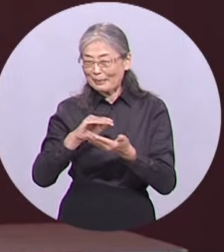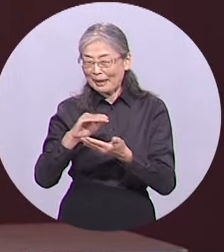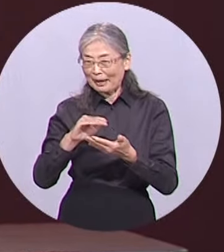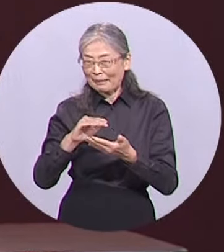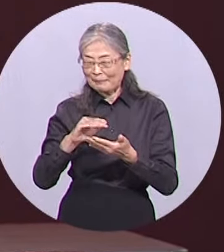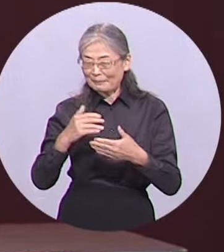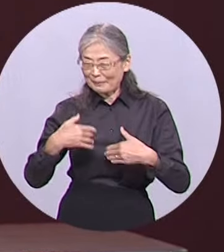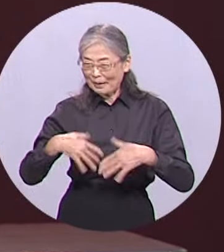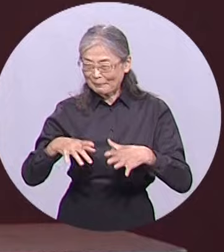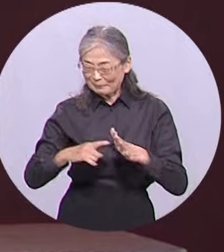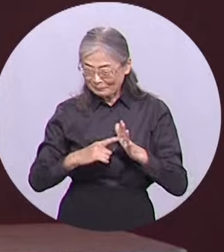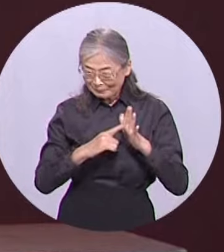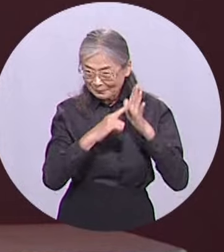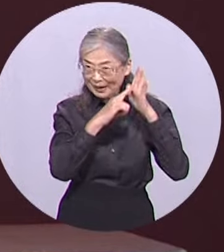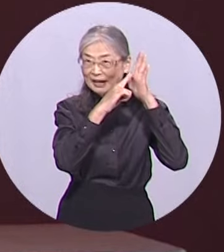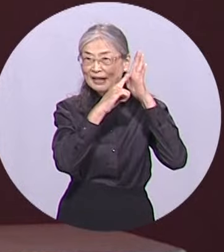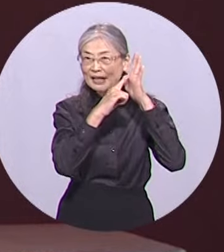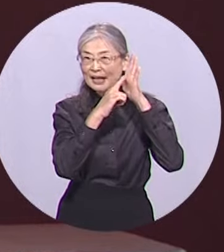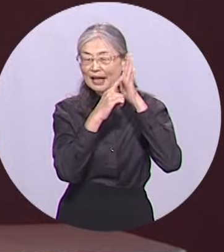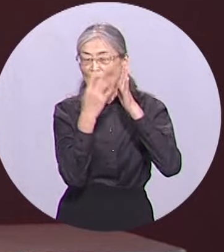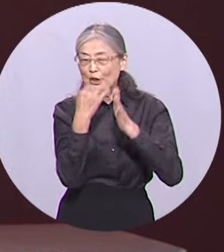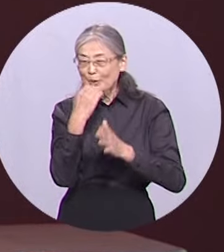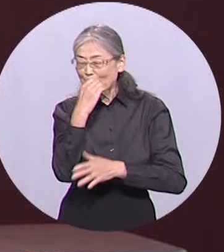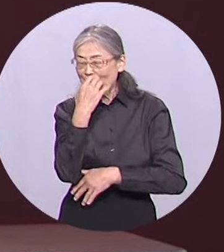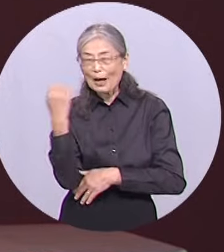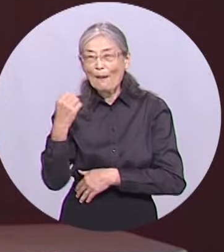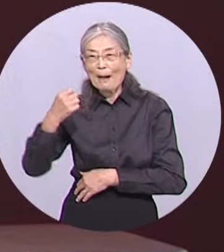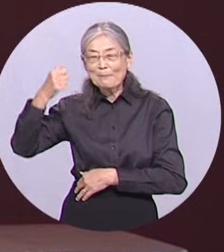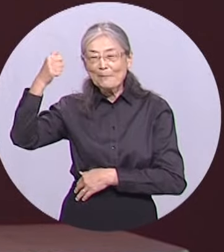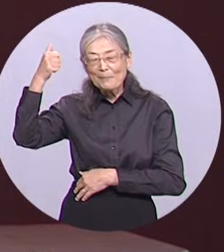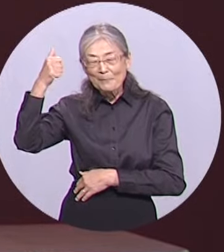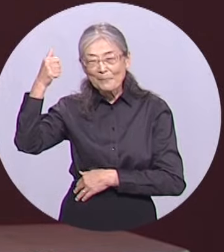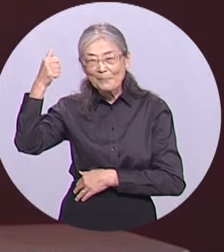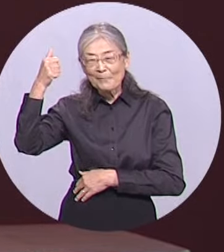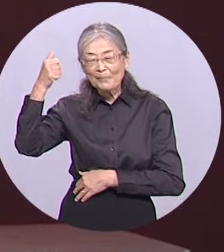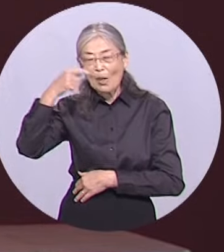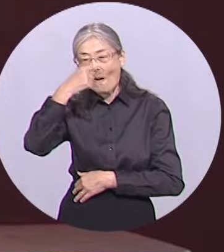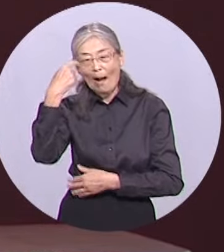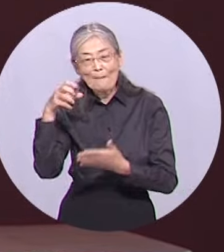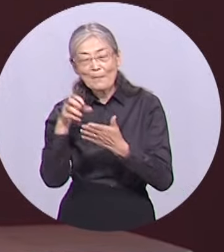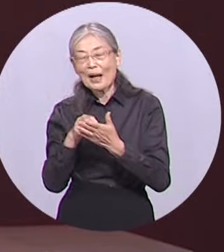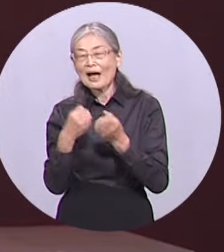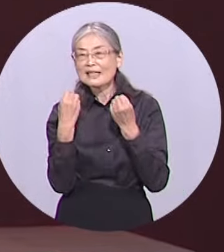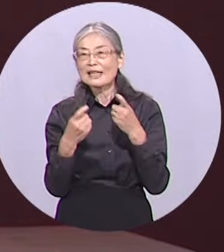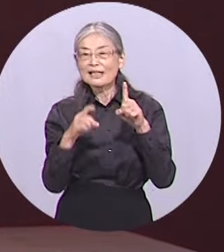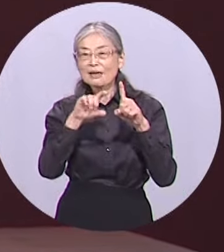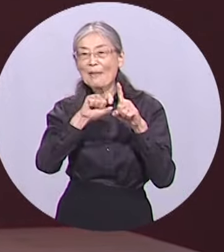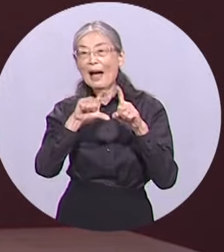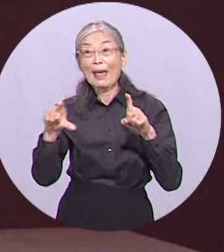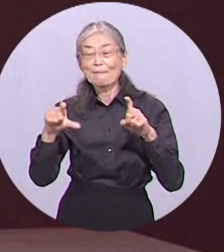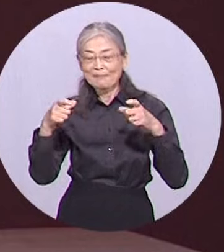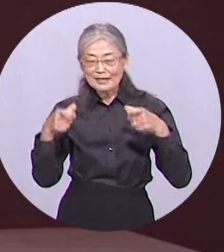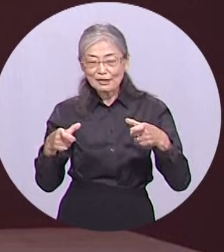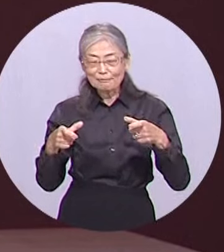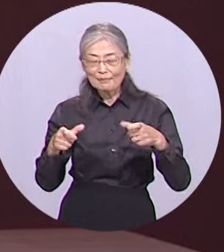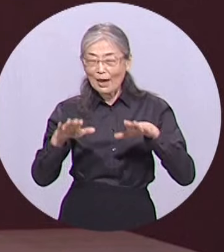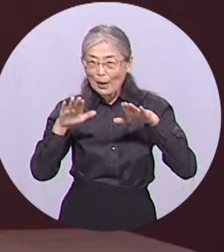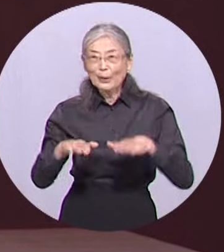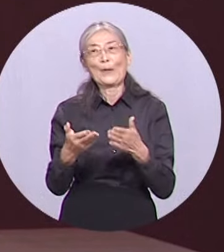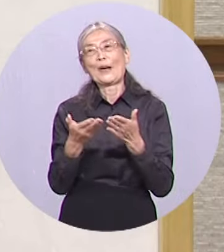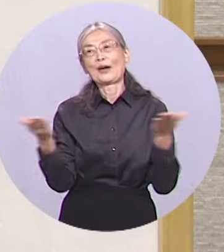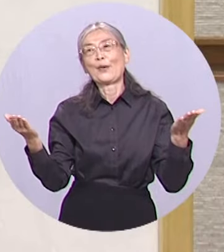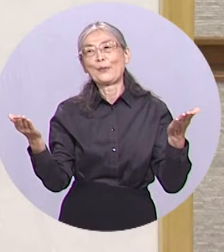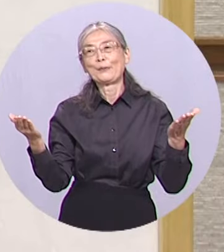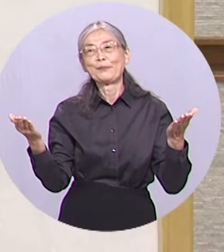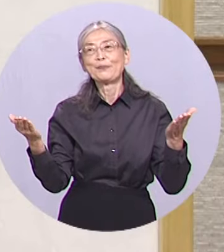生んだ偉人である渋沢栄一王が肖像となった新一万円札が本日より発行となり